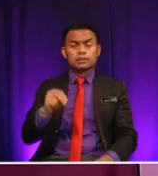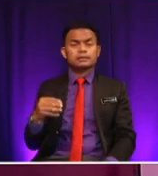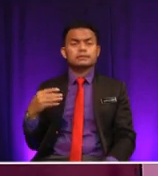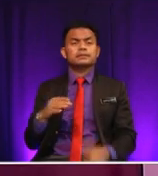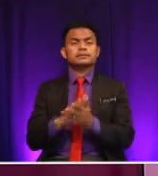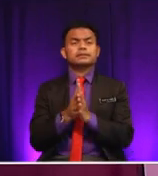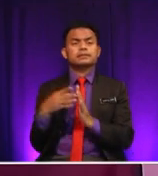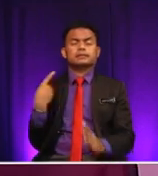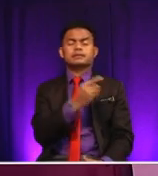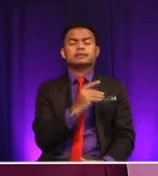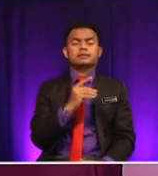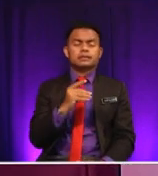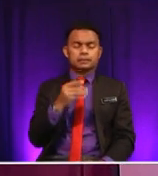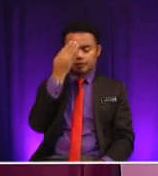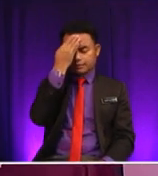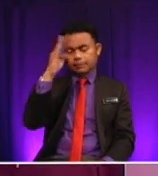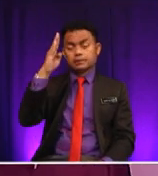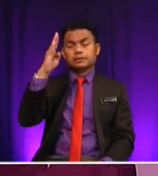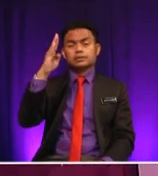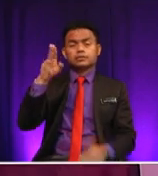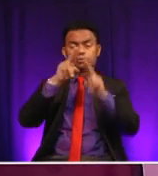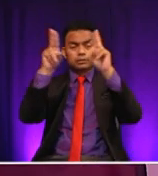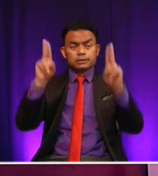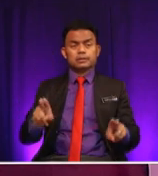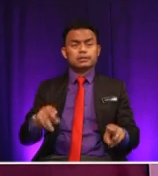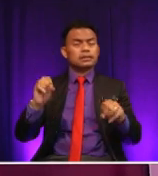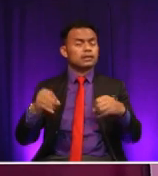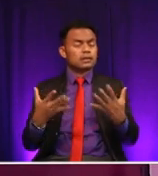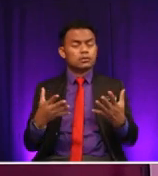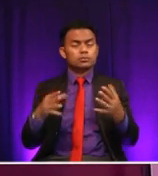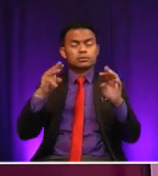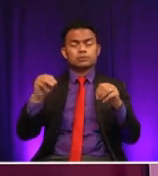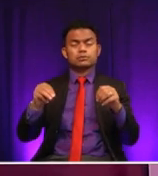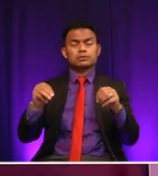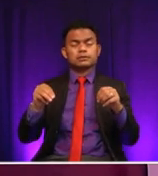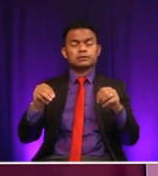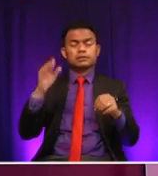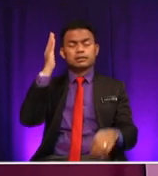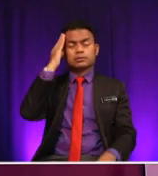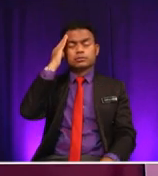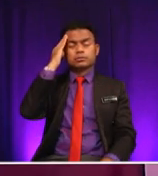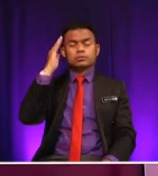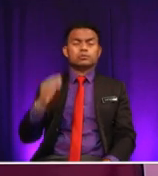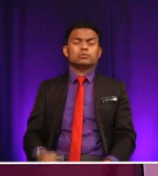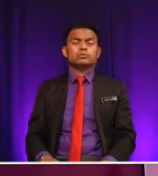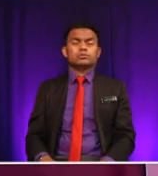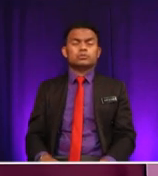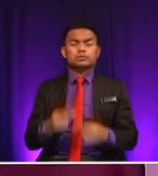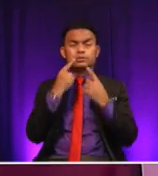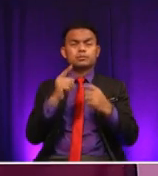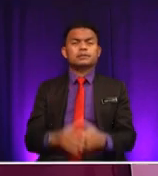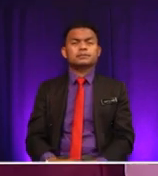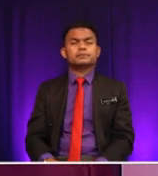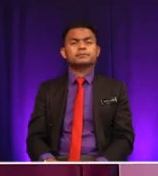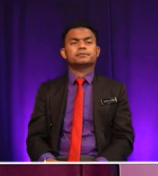pengujian kita melihat bagaimana belajar menghasilkan script jawabannya oke yang ada di kalian